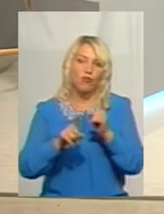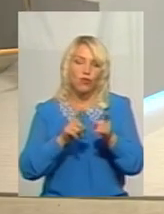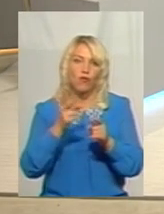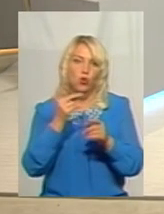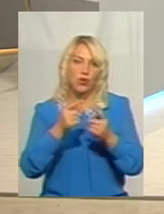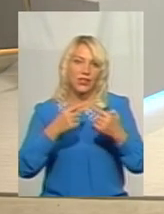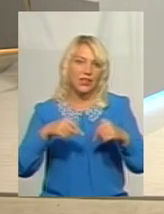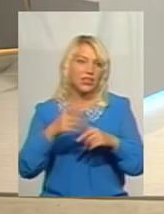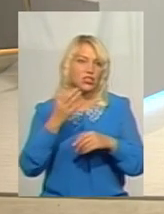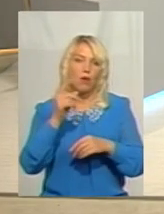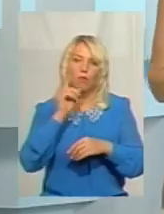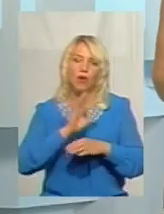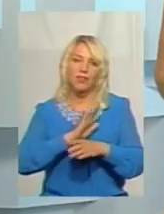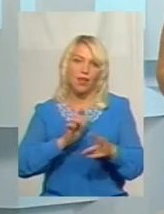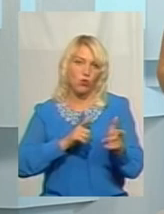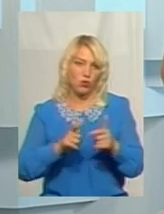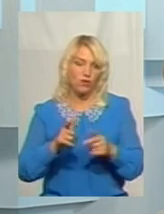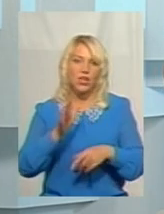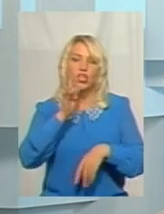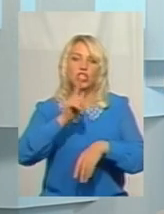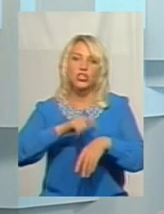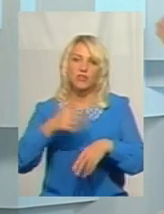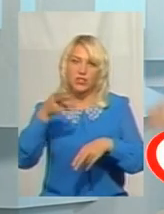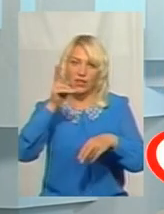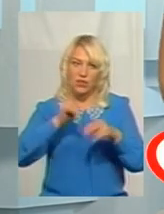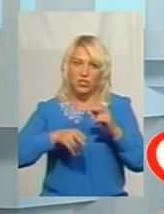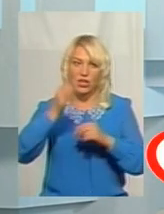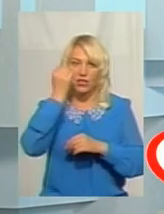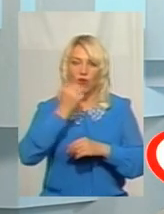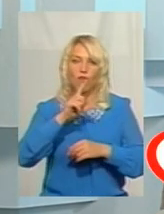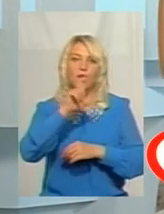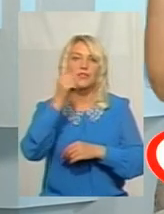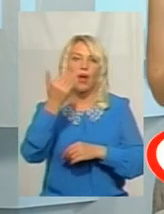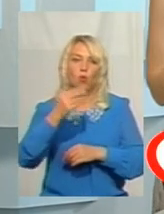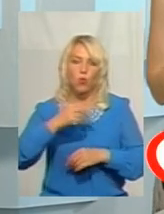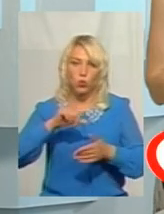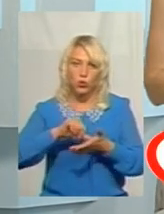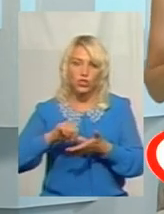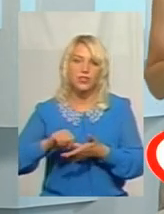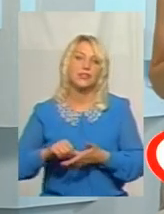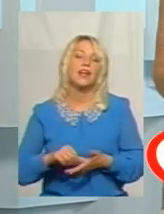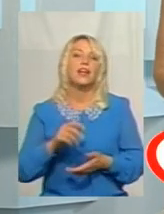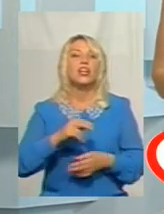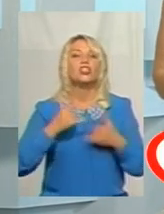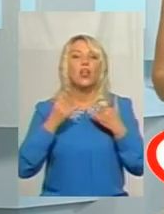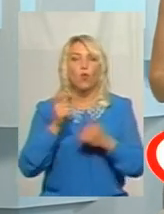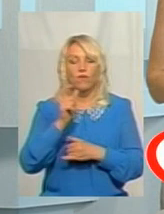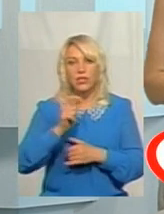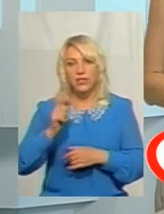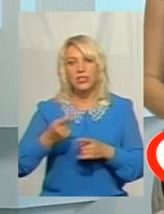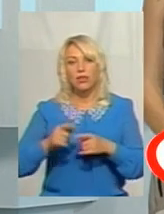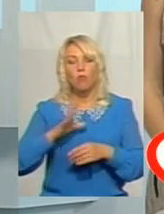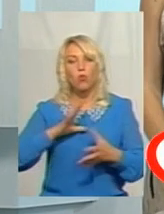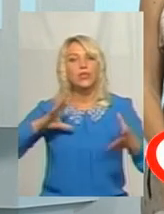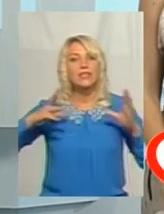ще поки що не готові. Зрозуміло. І час нашого ефіру вже вичерпано. Дякую вам за участь і вам, шановні експерти, теж. Шановні глядачі, це були